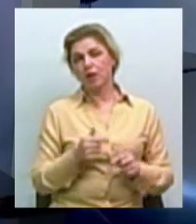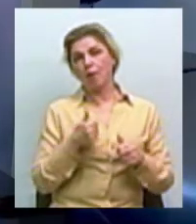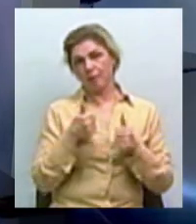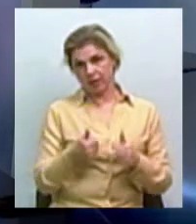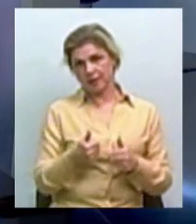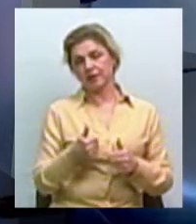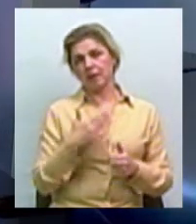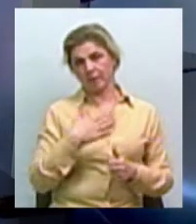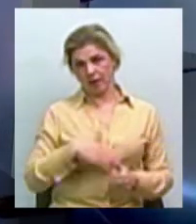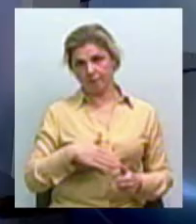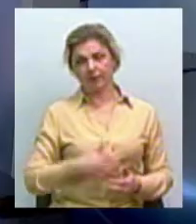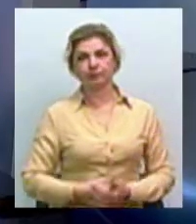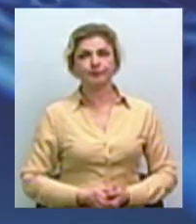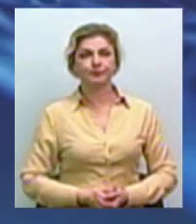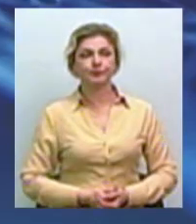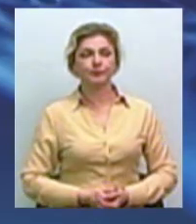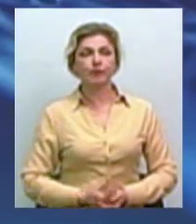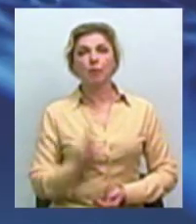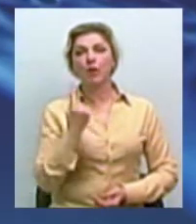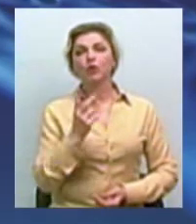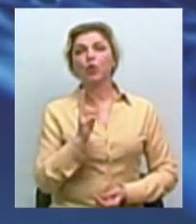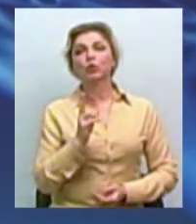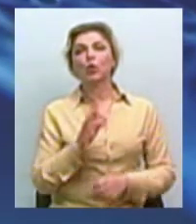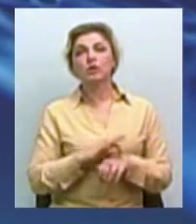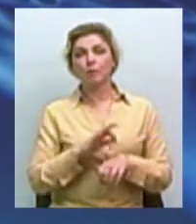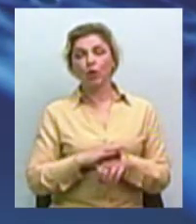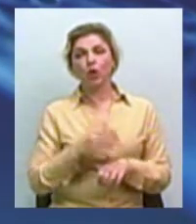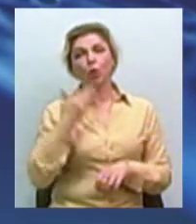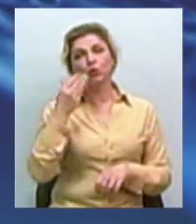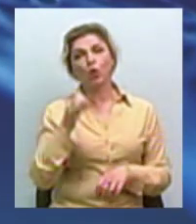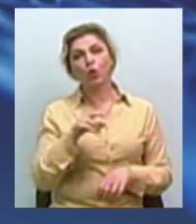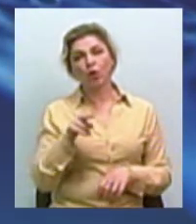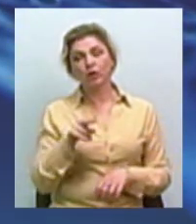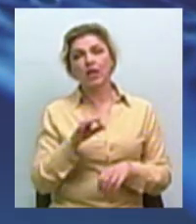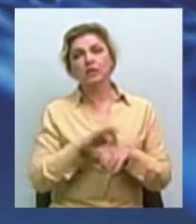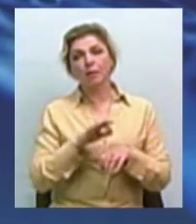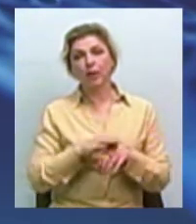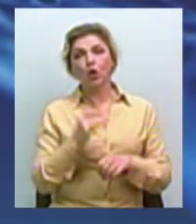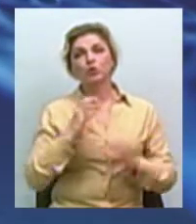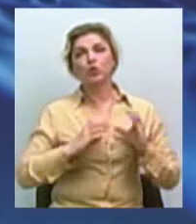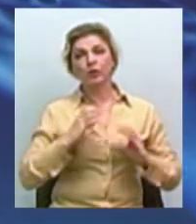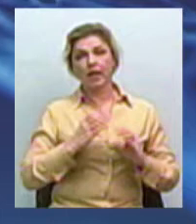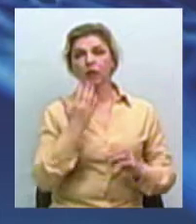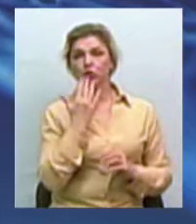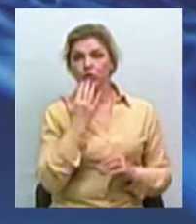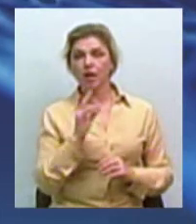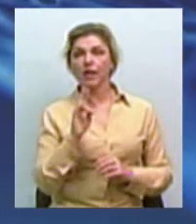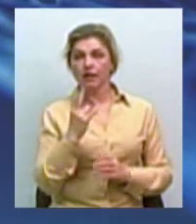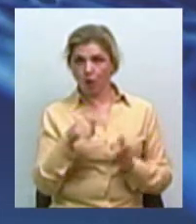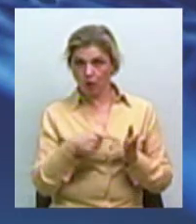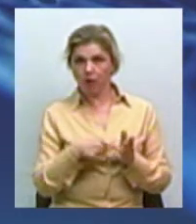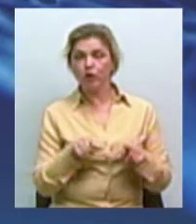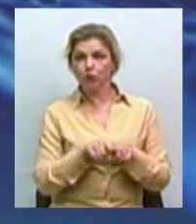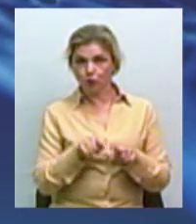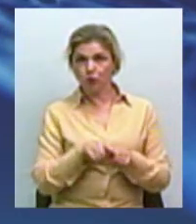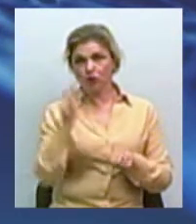Хоч щось є приємне і позитивне. Так. Перший, хто захворів в Ужгороді на дифтерію – студент-іноземець. В Миколаєві теж вчаться студенти